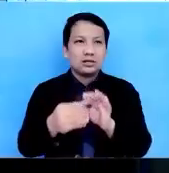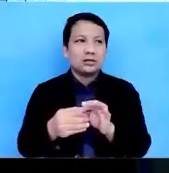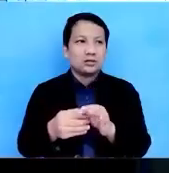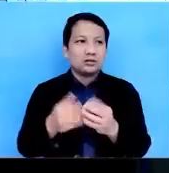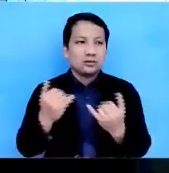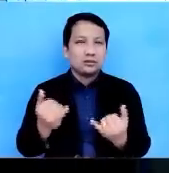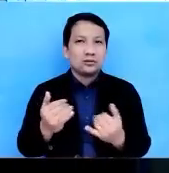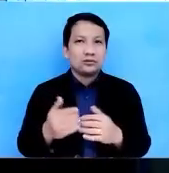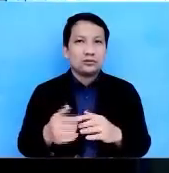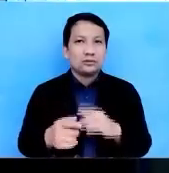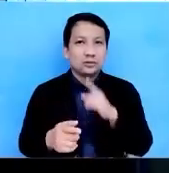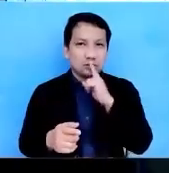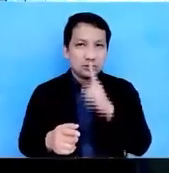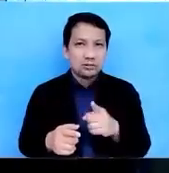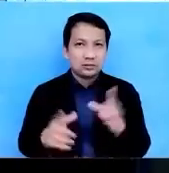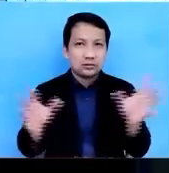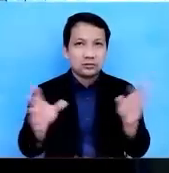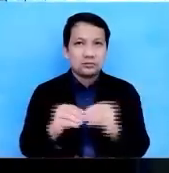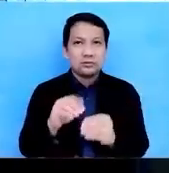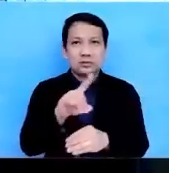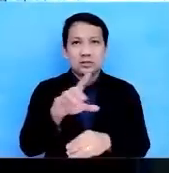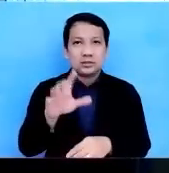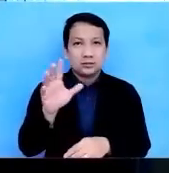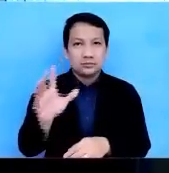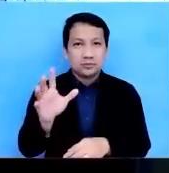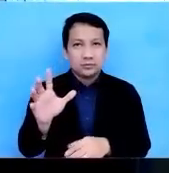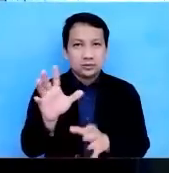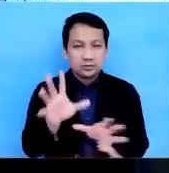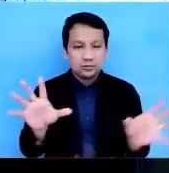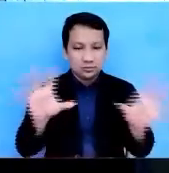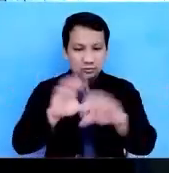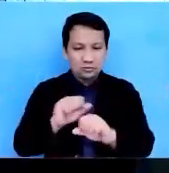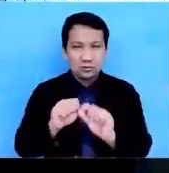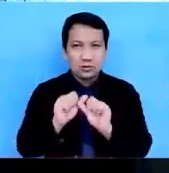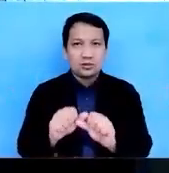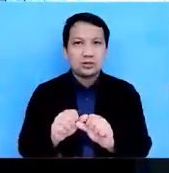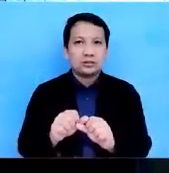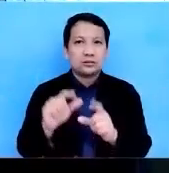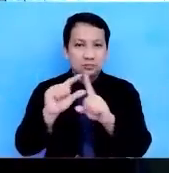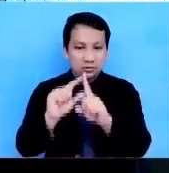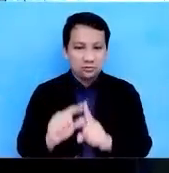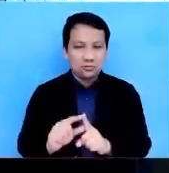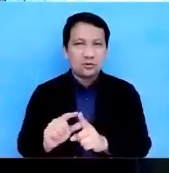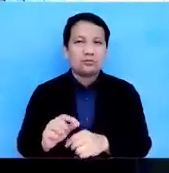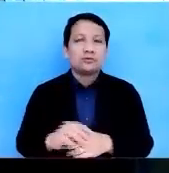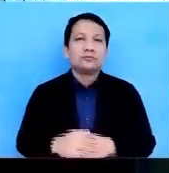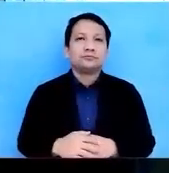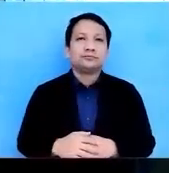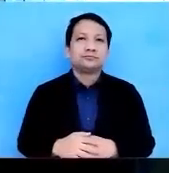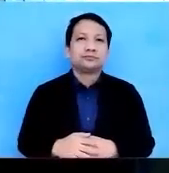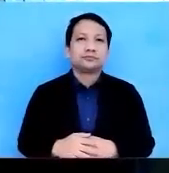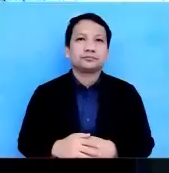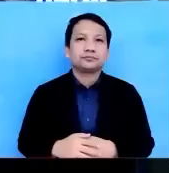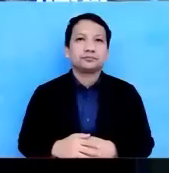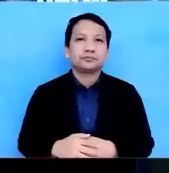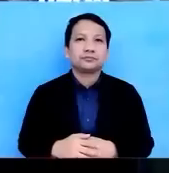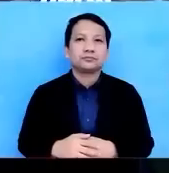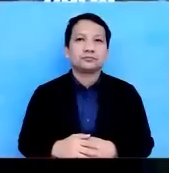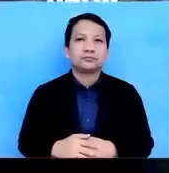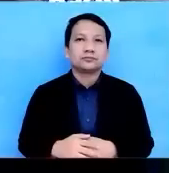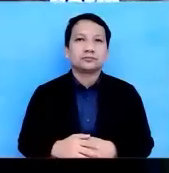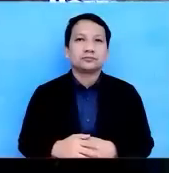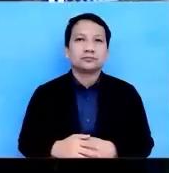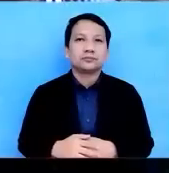ito, real time, nasa 150 million pong overall reach ng mga salitang yan. Okay, so ilan